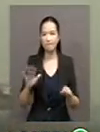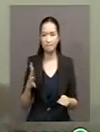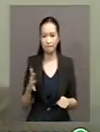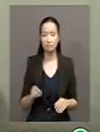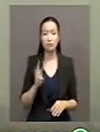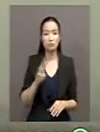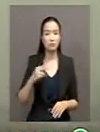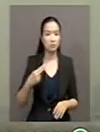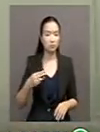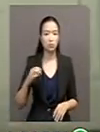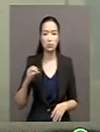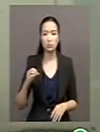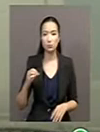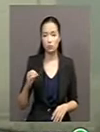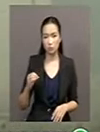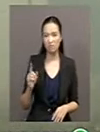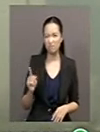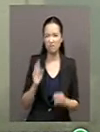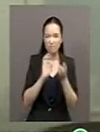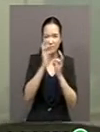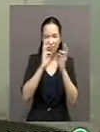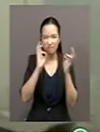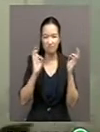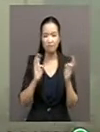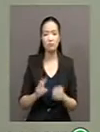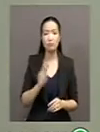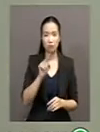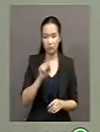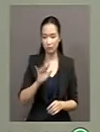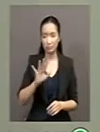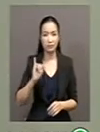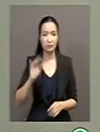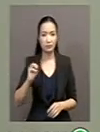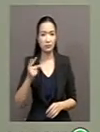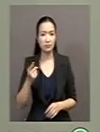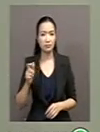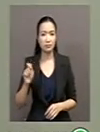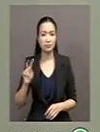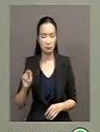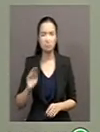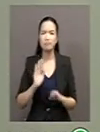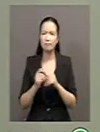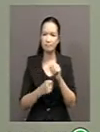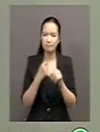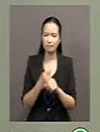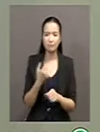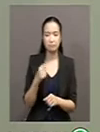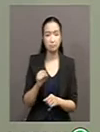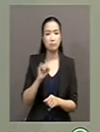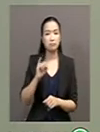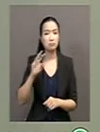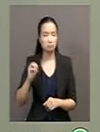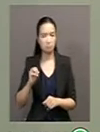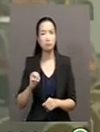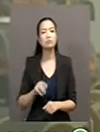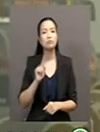ของ WHO ซึ่งกำหนดให้มีค่าฝุ่นละอองขนาดเล็กกว่า 2.5 ไมครอนเฉลี่ยต่อปีไม่เกิน10ไมโครกรัมต่อลูกบาศก์เมต